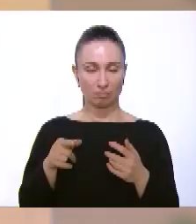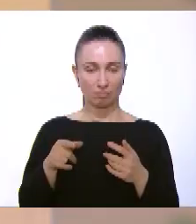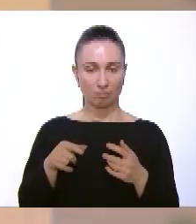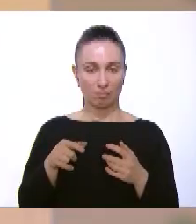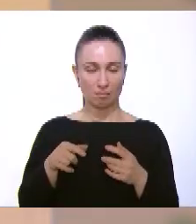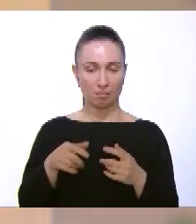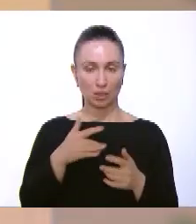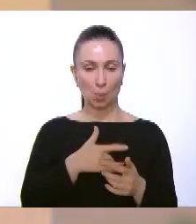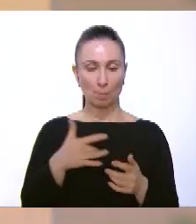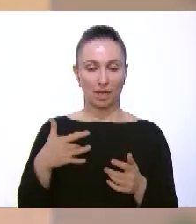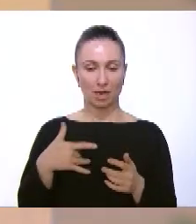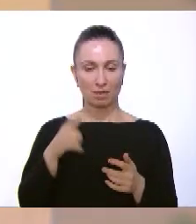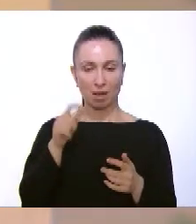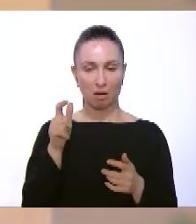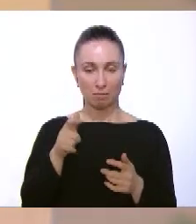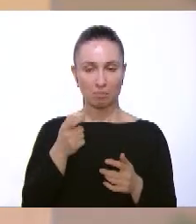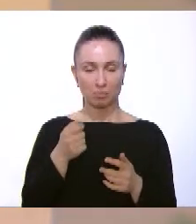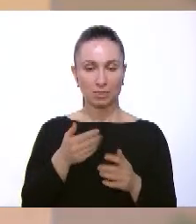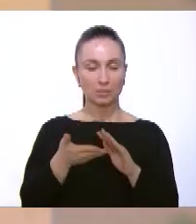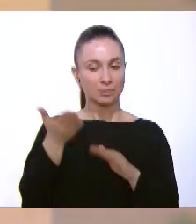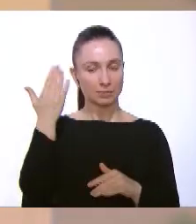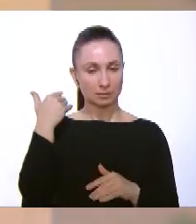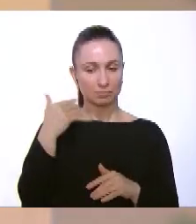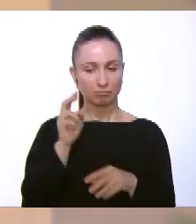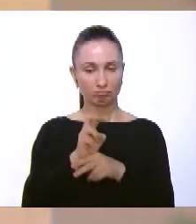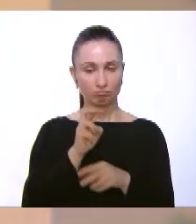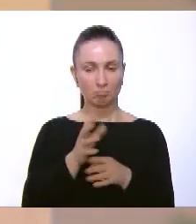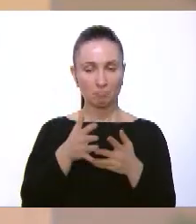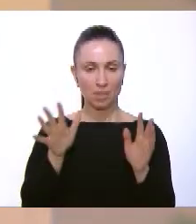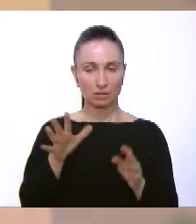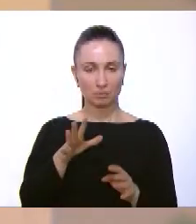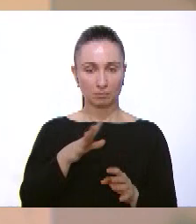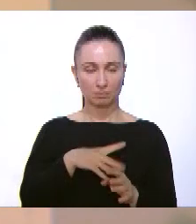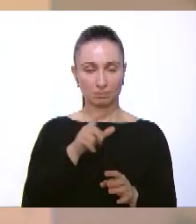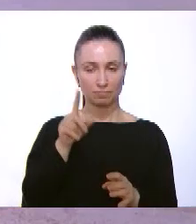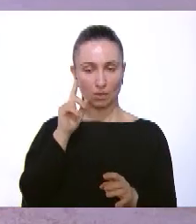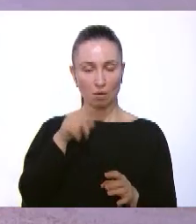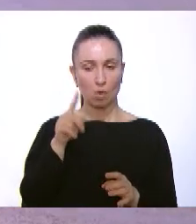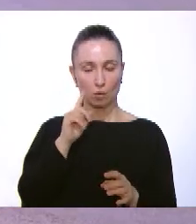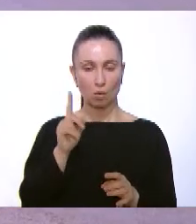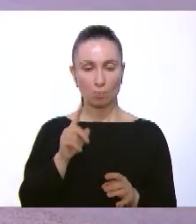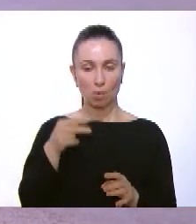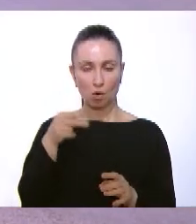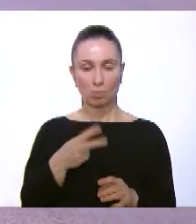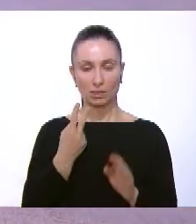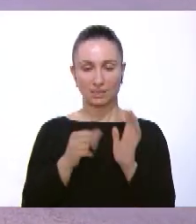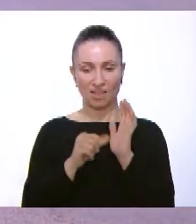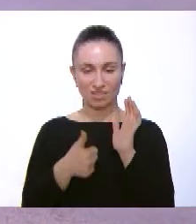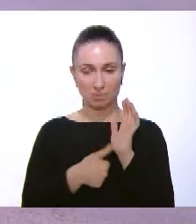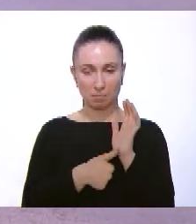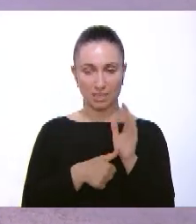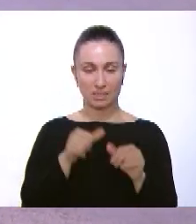შემოტევა არა გვაქვს დღესდღეობით, როგორც წლების წინ იყო და შეგახსენებთ და მაყურებელს შევახსენებთ, რომ 2016